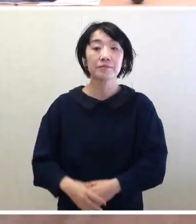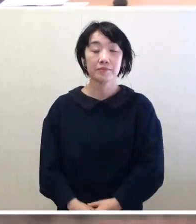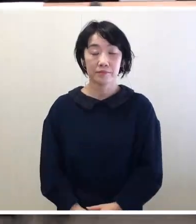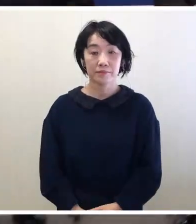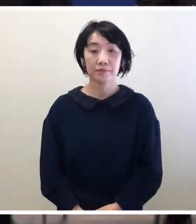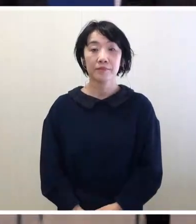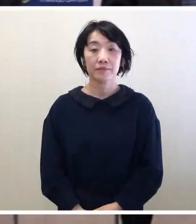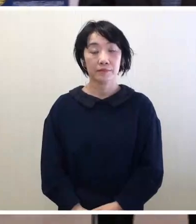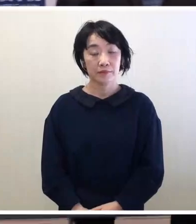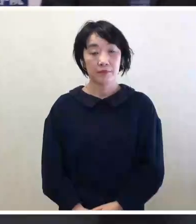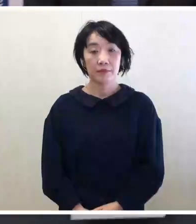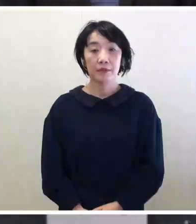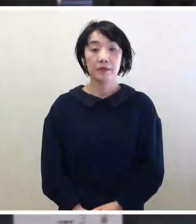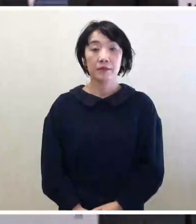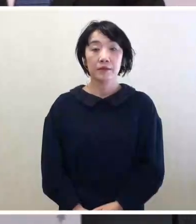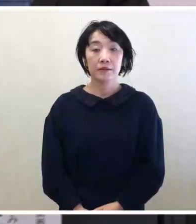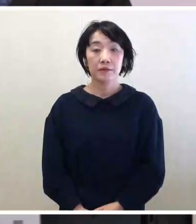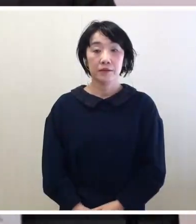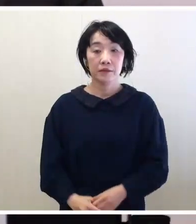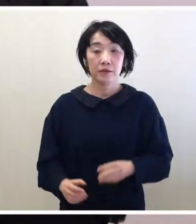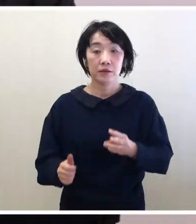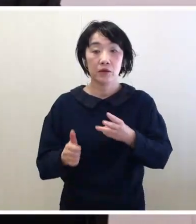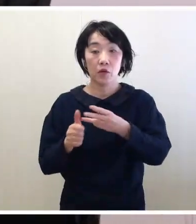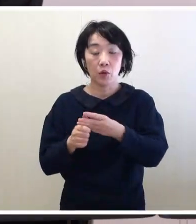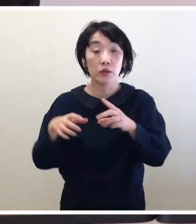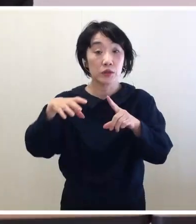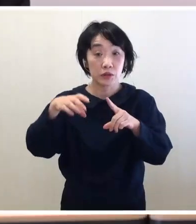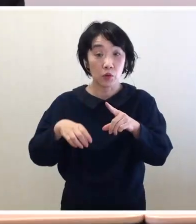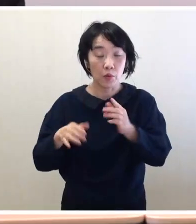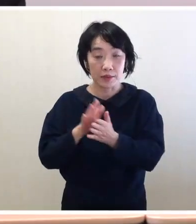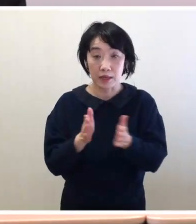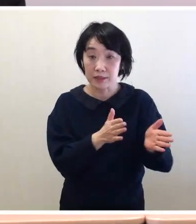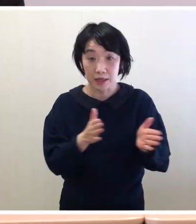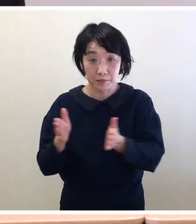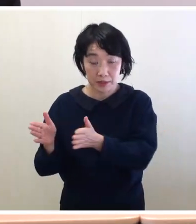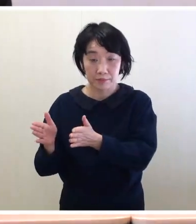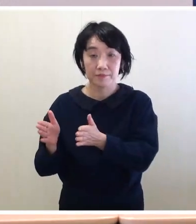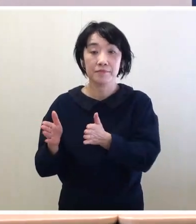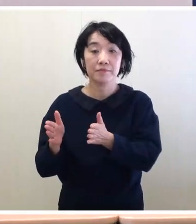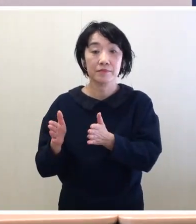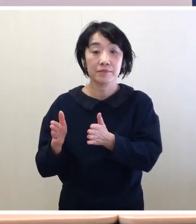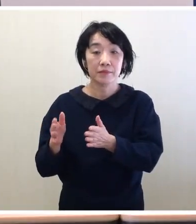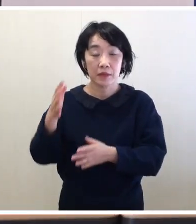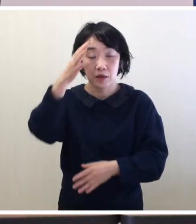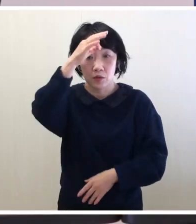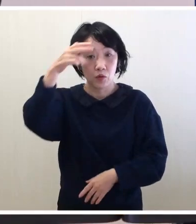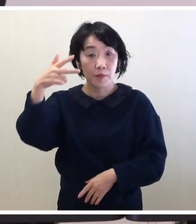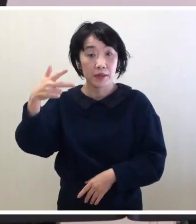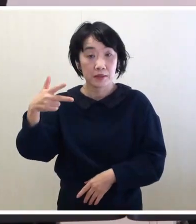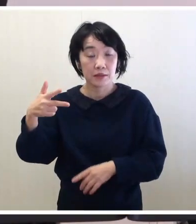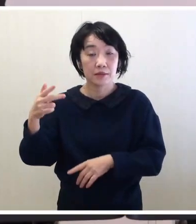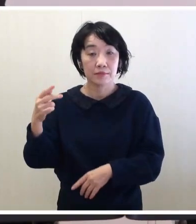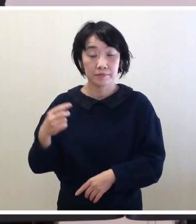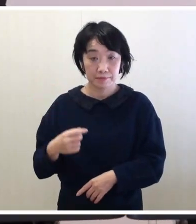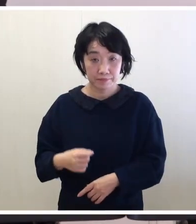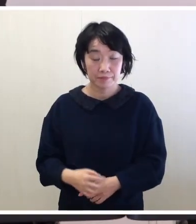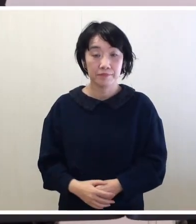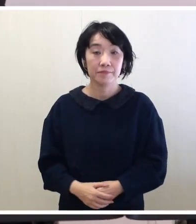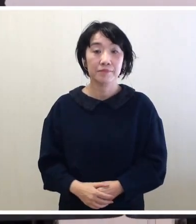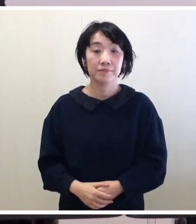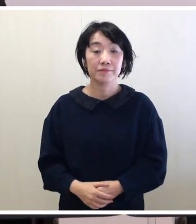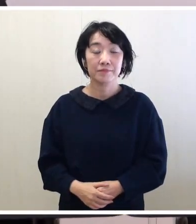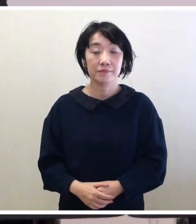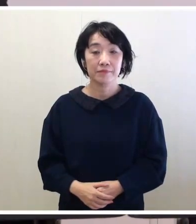説明させていただきます。王子公園の再整備は神戸市